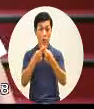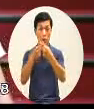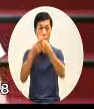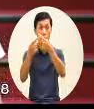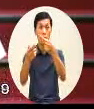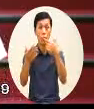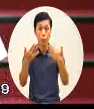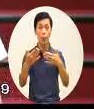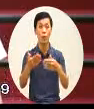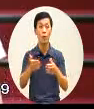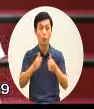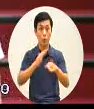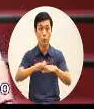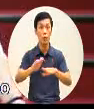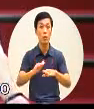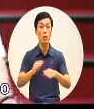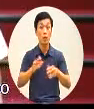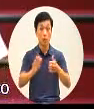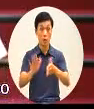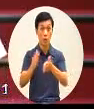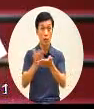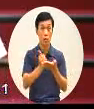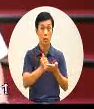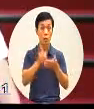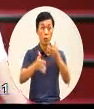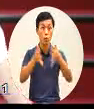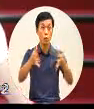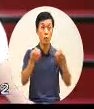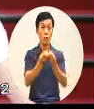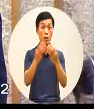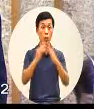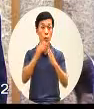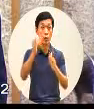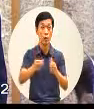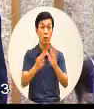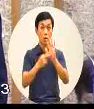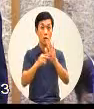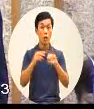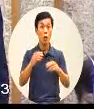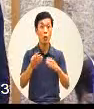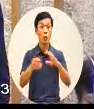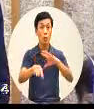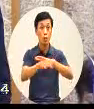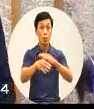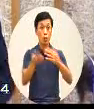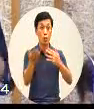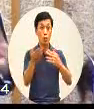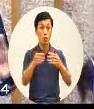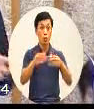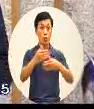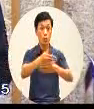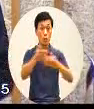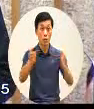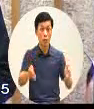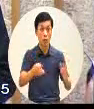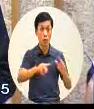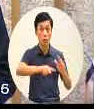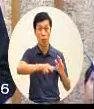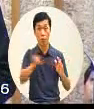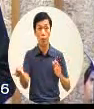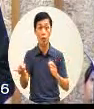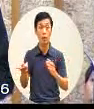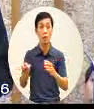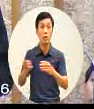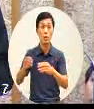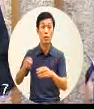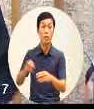啊，文静， 那都发局长先说明。 是的。一般来讲，容积转大概真简单吼，都、就是本来有容积，刷去百位去容